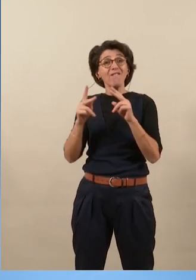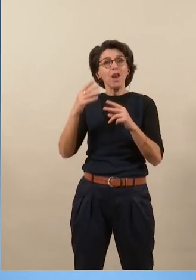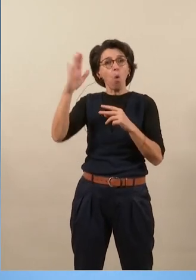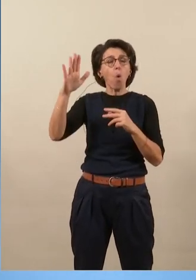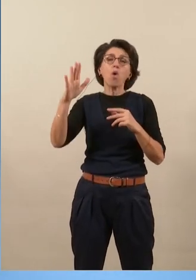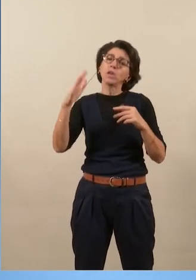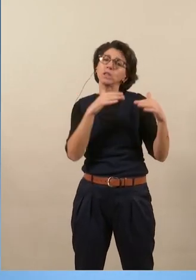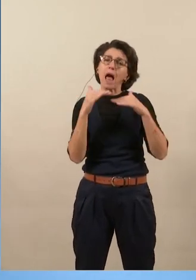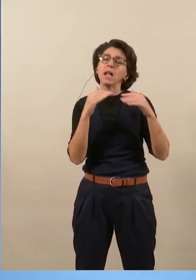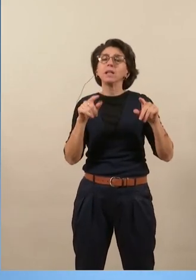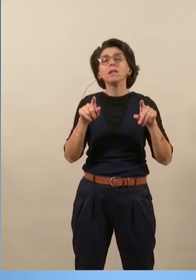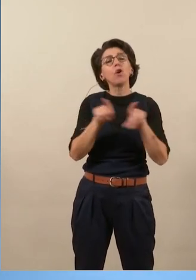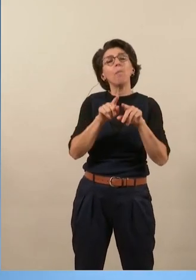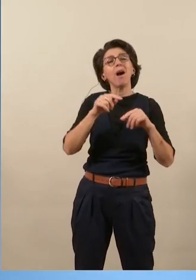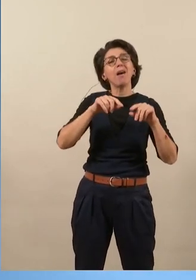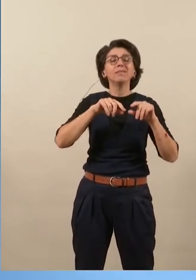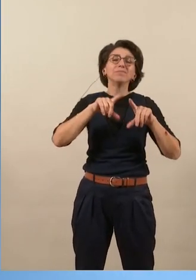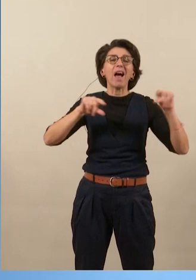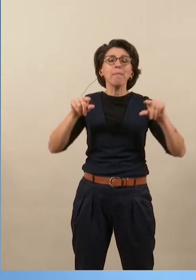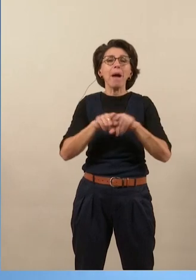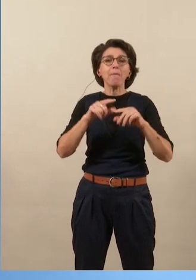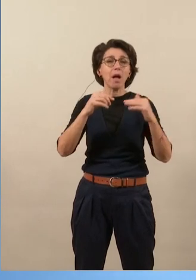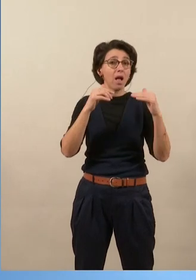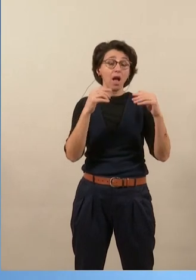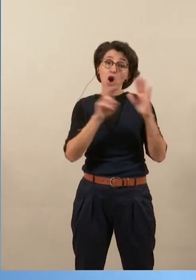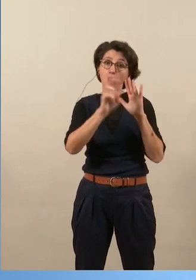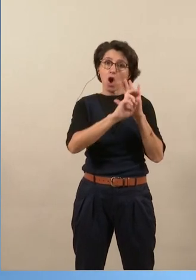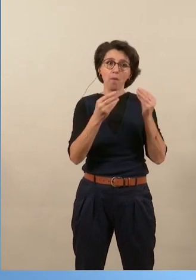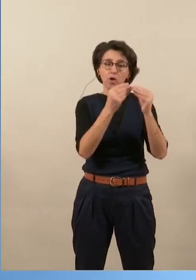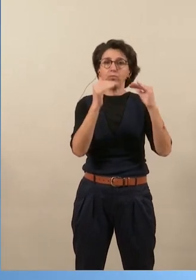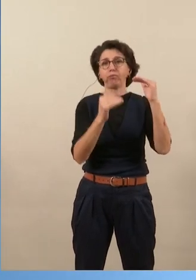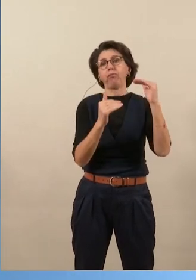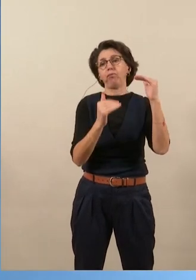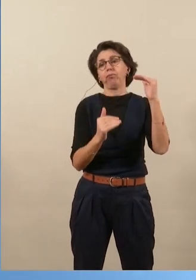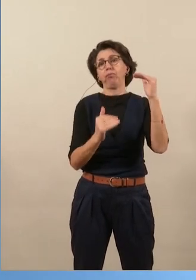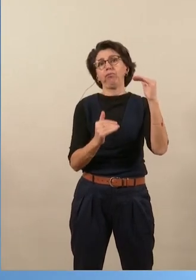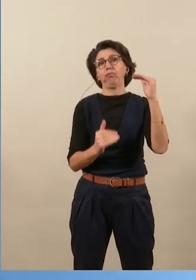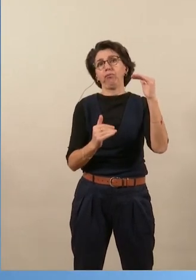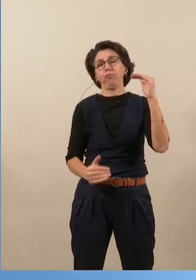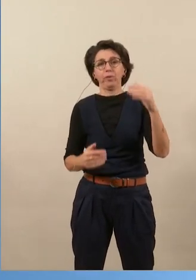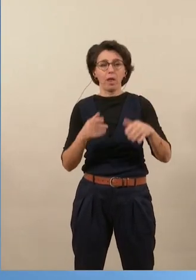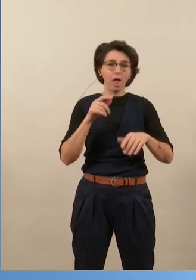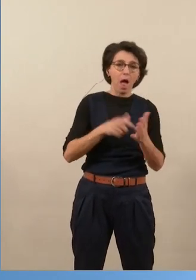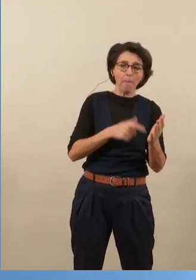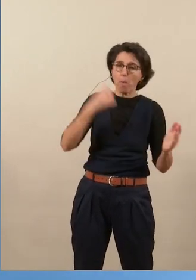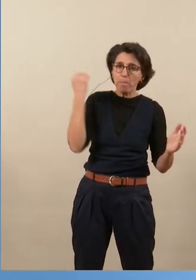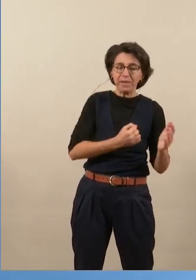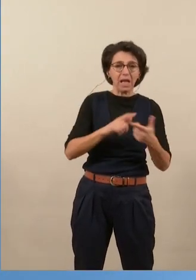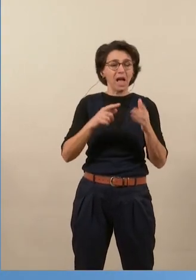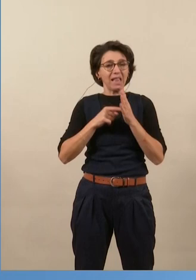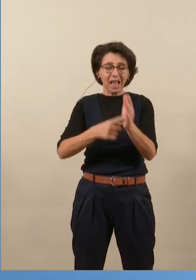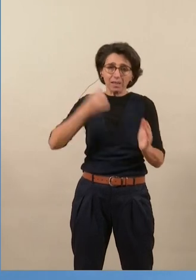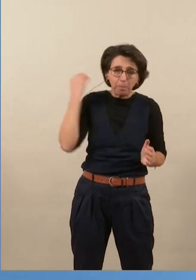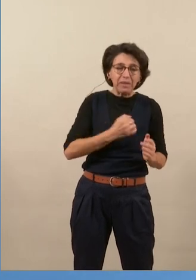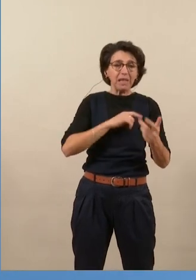villes de sa catégorie en matière d'impôt en matière de dépenses de fonctionnement en matière de dette et en matière de d'investissement